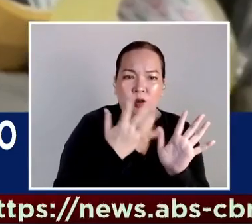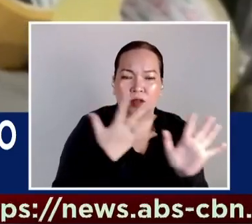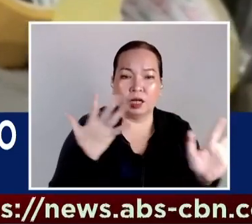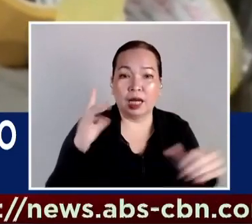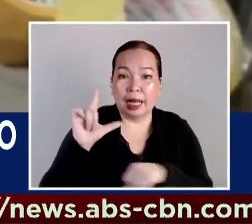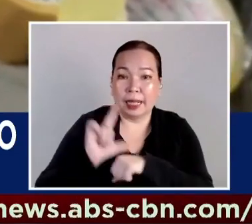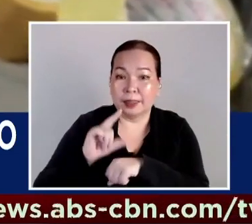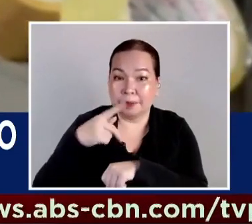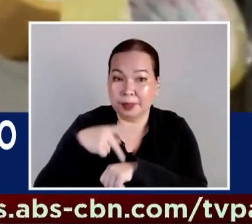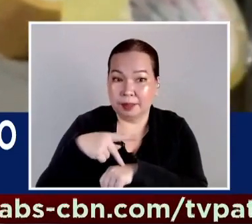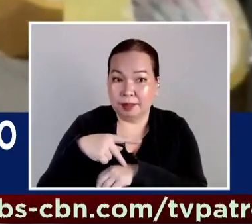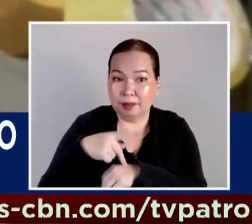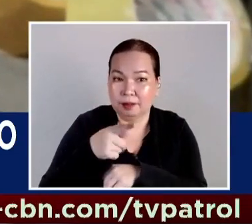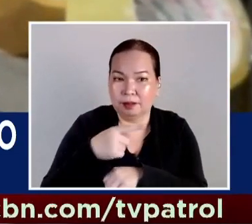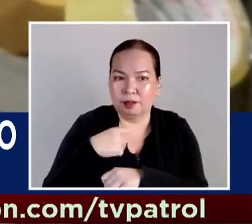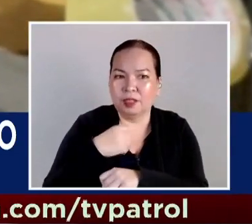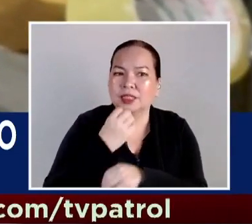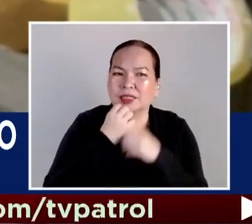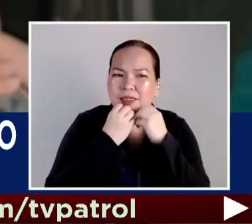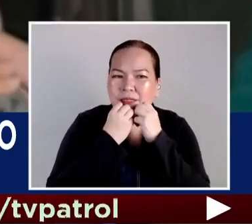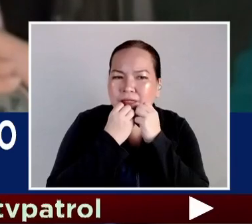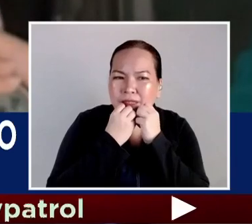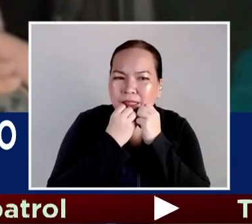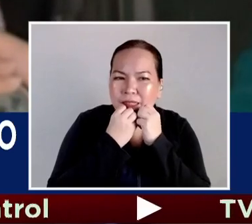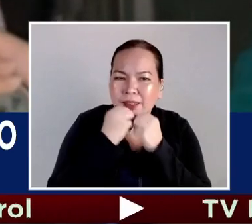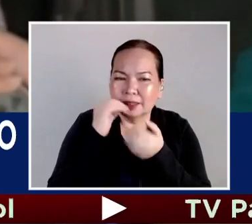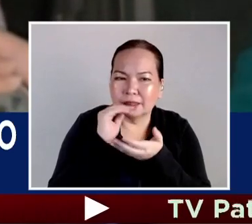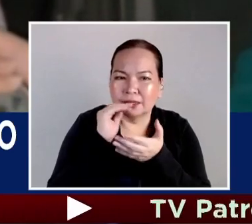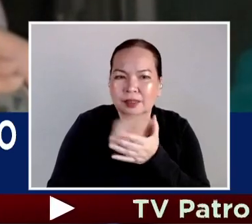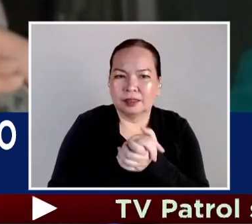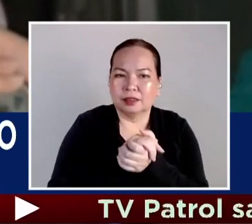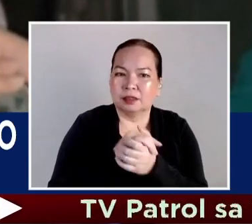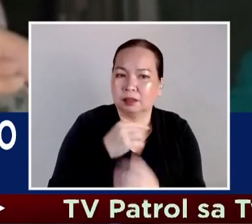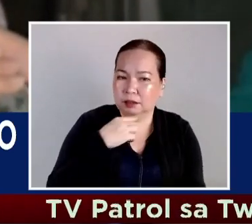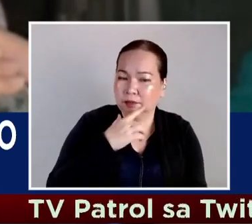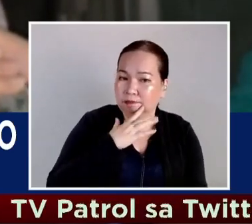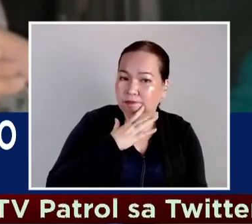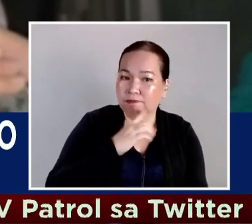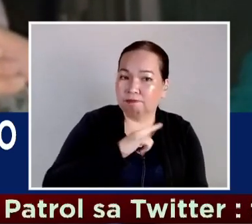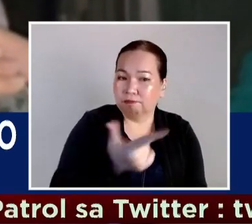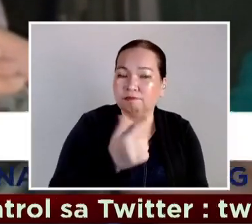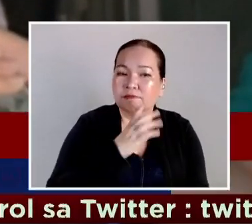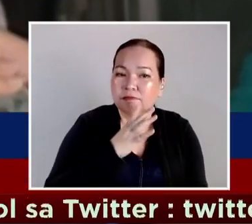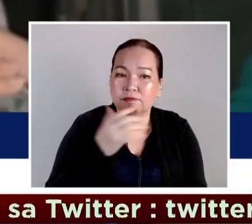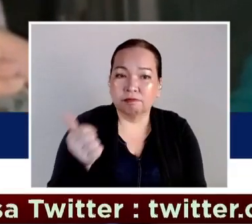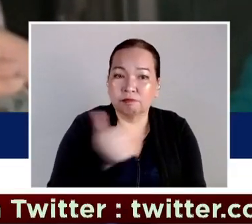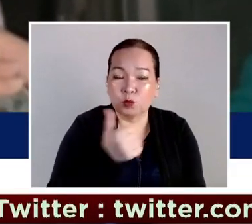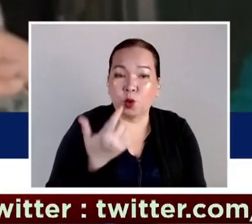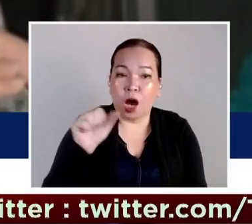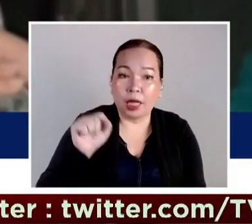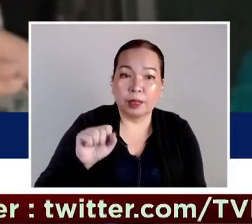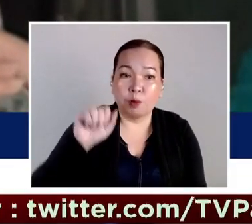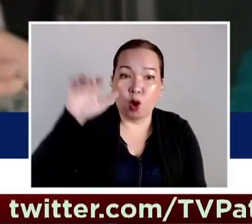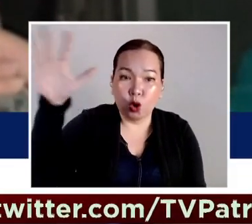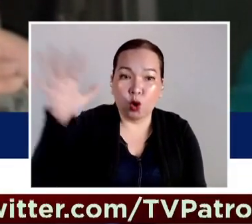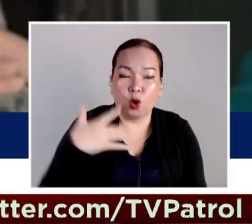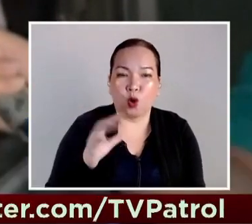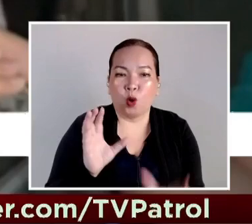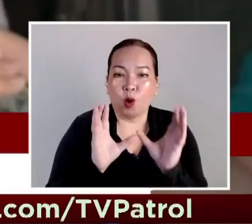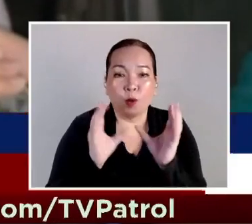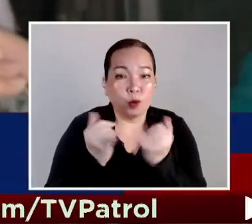City para makatipid lamang ng kaunti. Bumabiyahe ako sometimes sa Antipolo, sa Commonwealth, sa Quezon